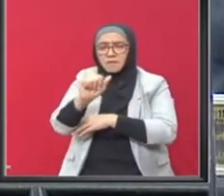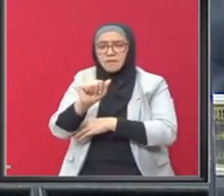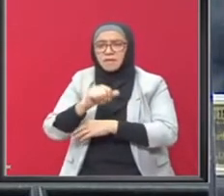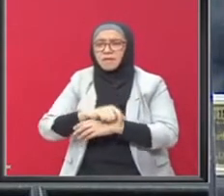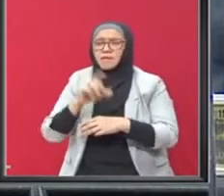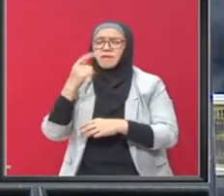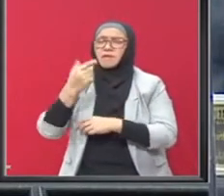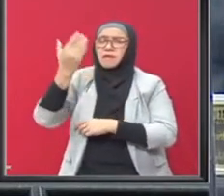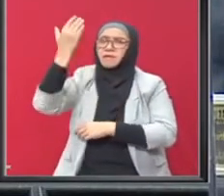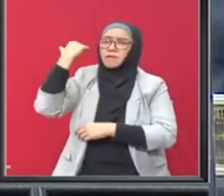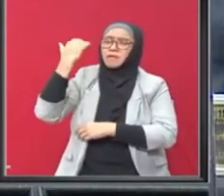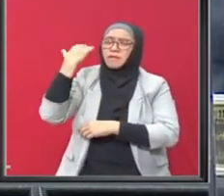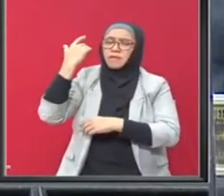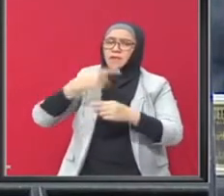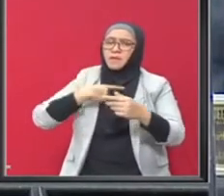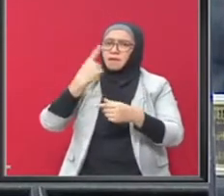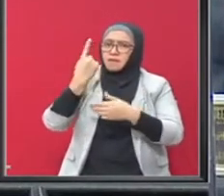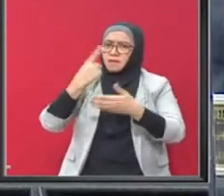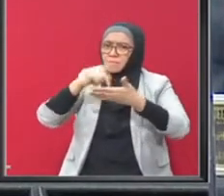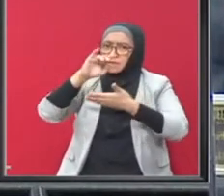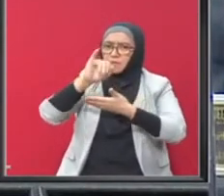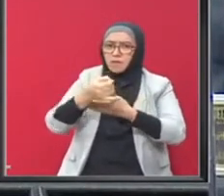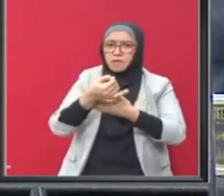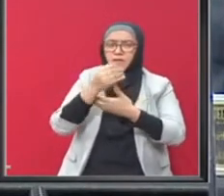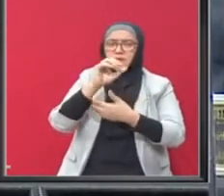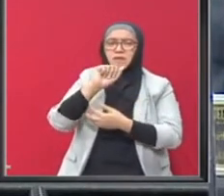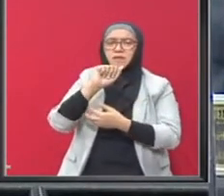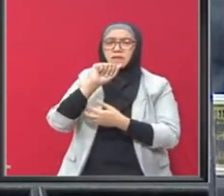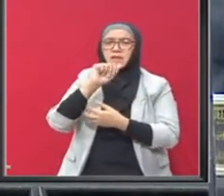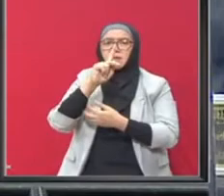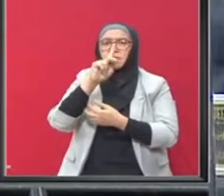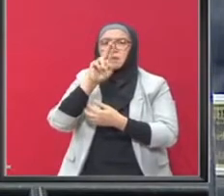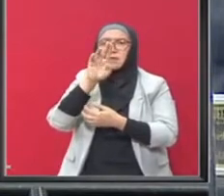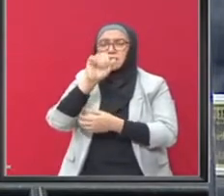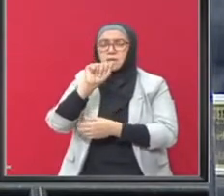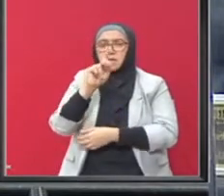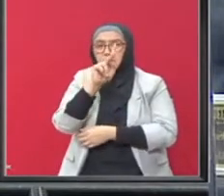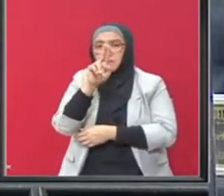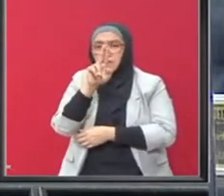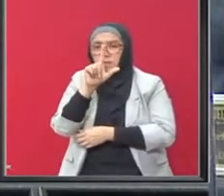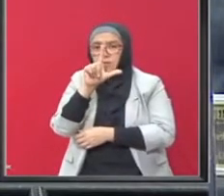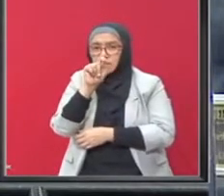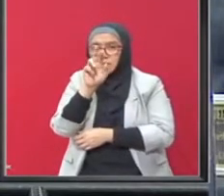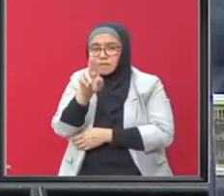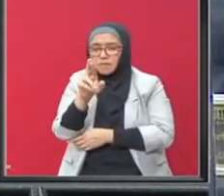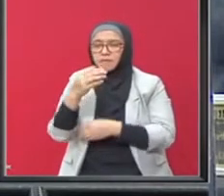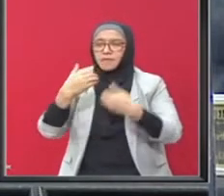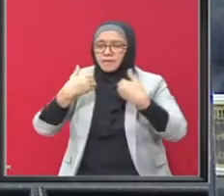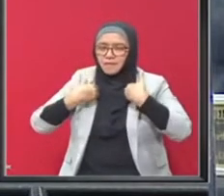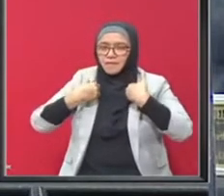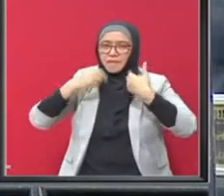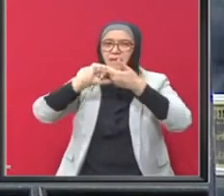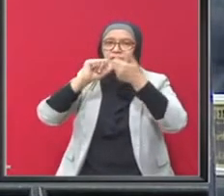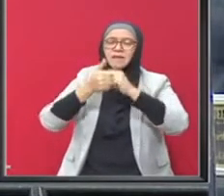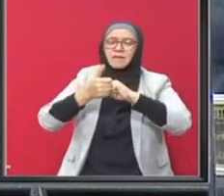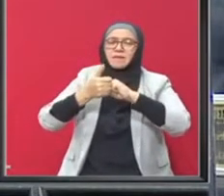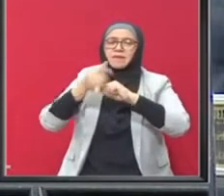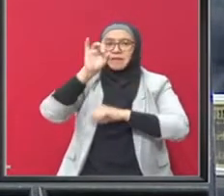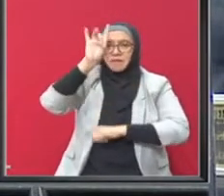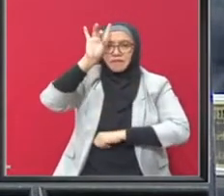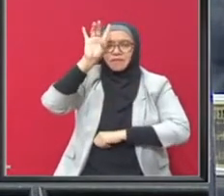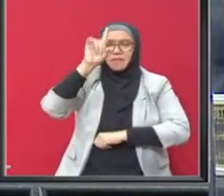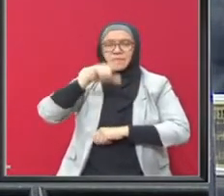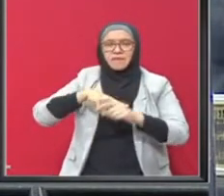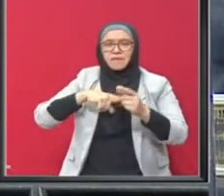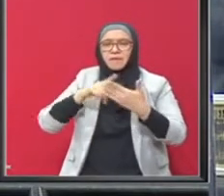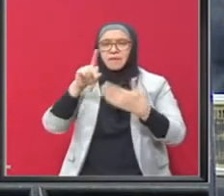downward itu Project aquaculture saya ada masalah tapi Insyaallah peledakan menghidupkan semoga Project